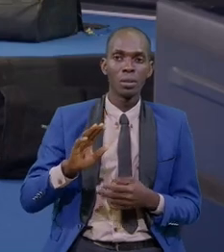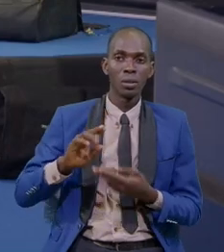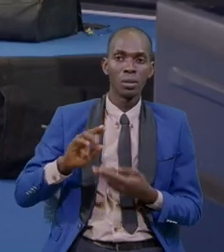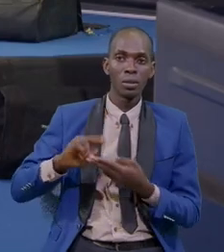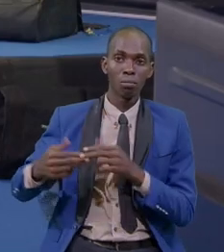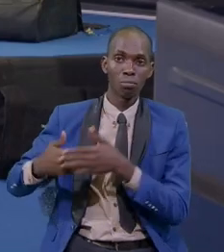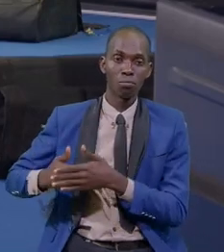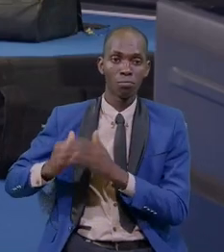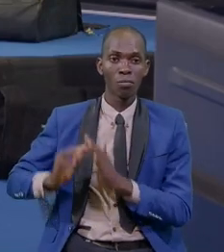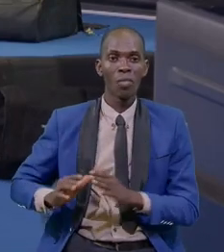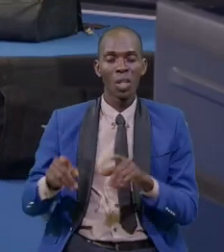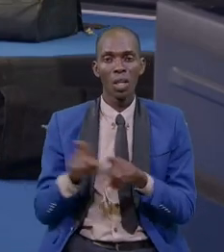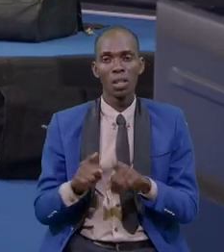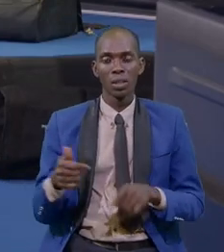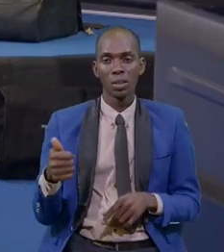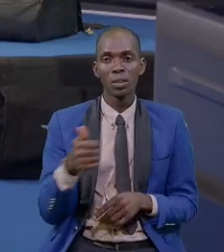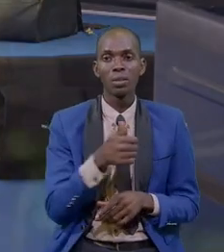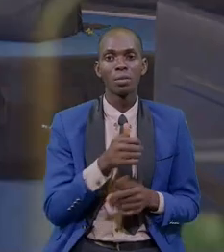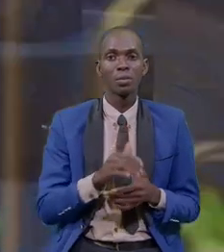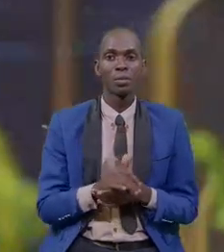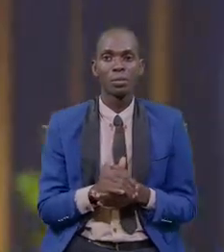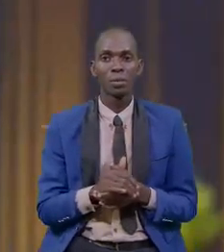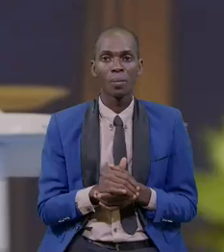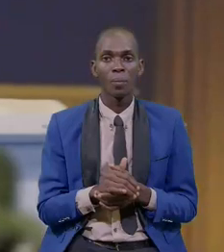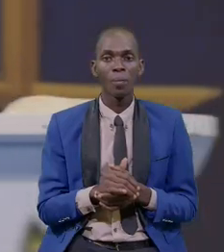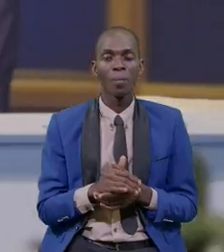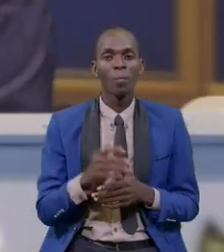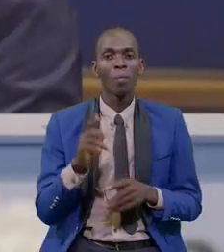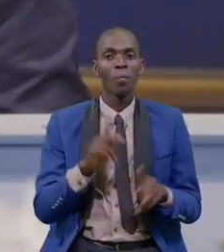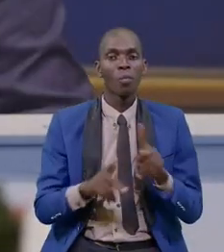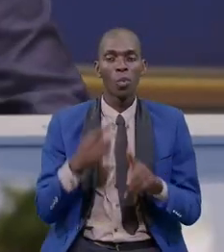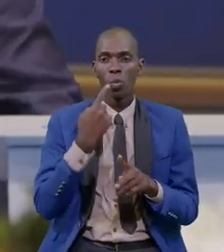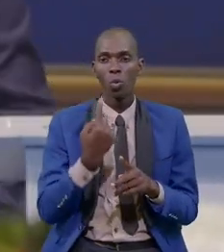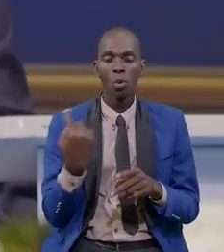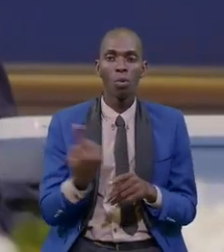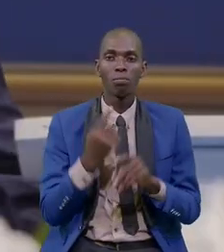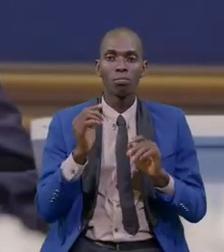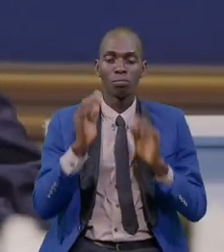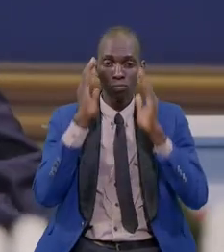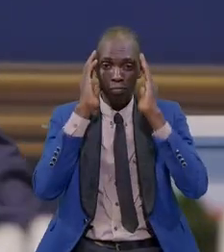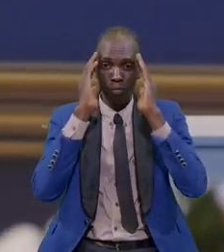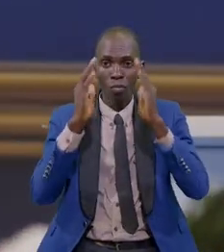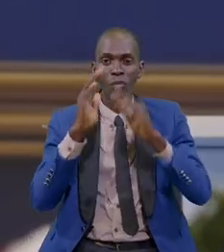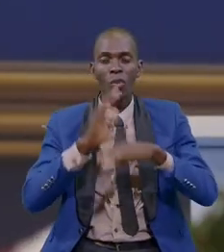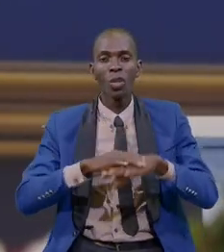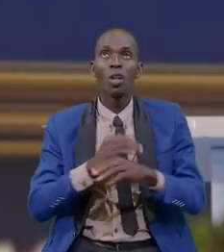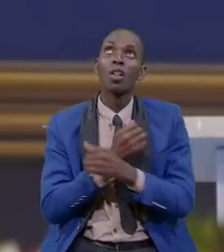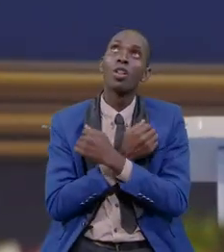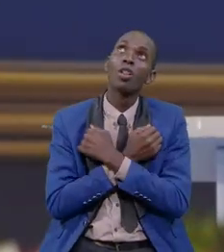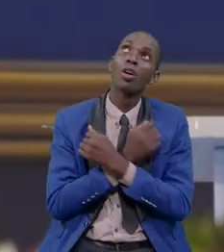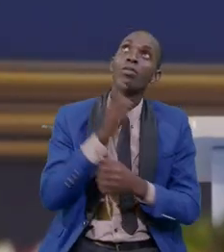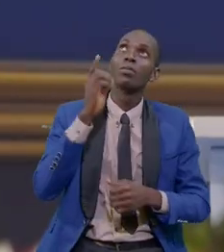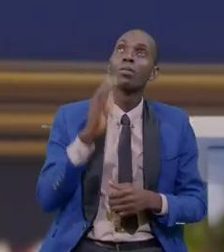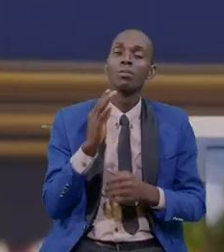comme toi-même. Il y a des gens qui se concentrent seulement sur aimer Dieu,